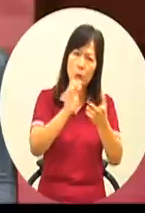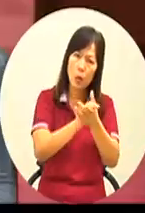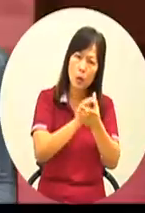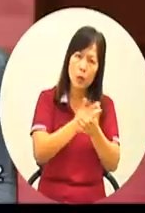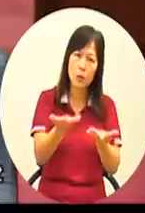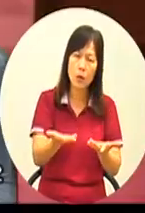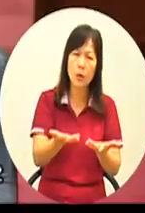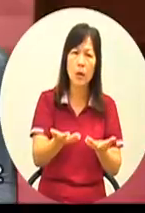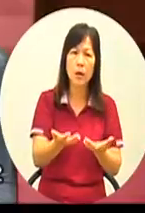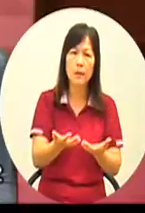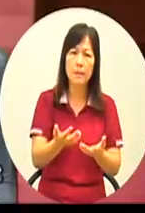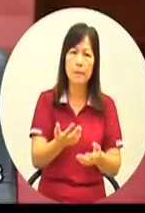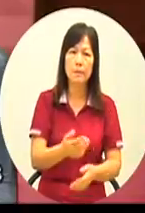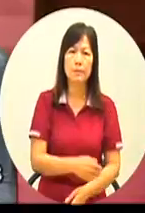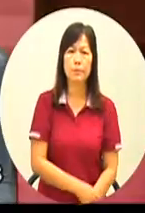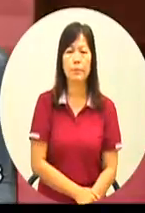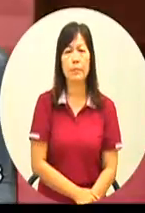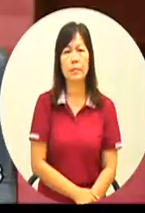伊。